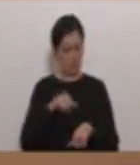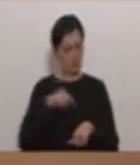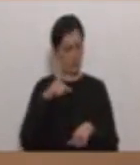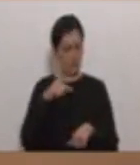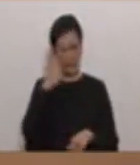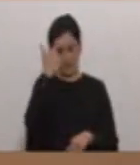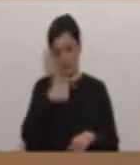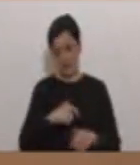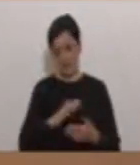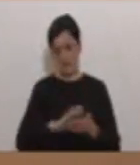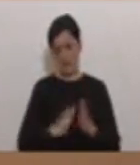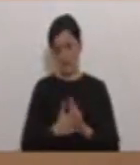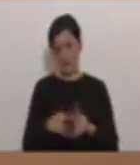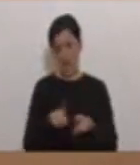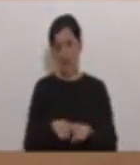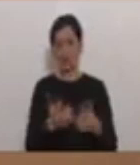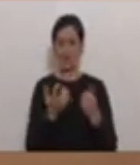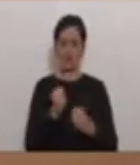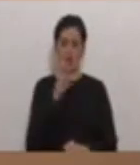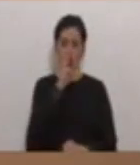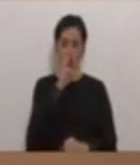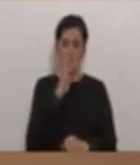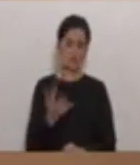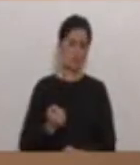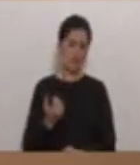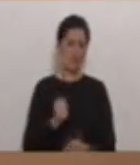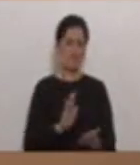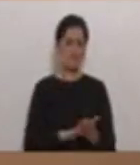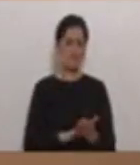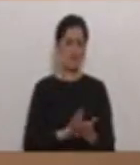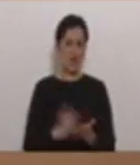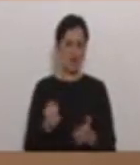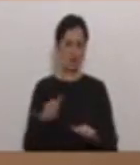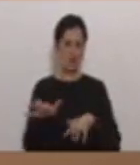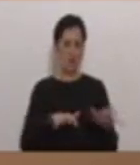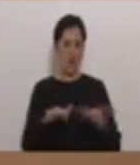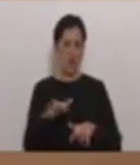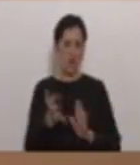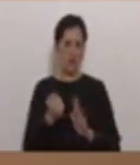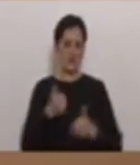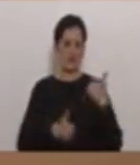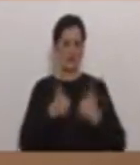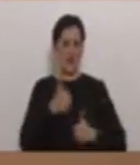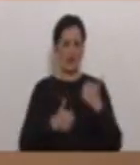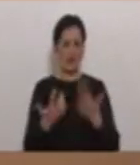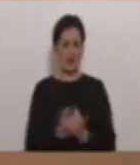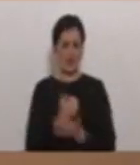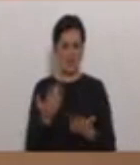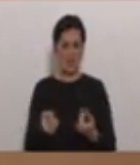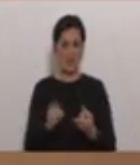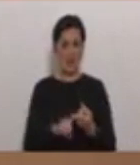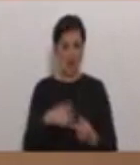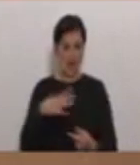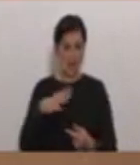ამ ვითარებაში, იღებთ ხელფასებს, პრემიებს, არის კორუფცია, იღებთ ტენდერებს, დაკავშირებული ქართულ